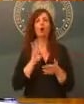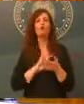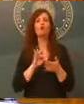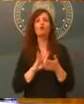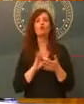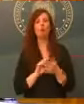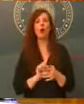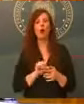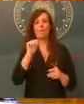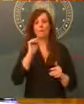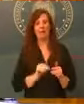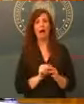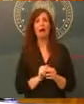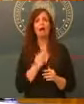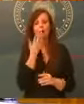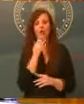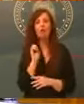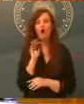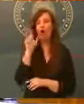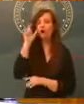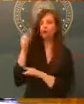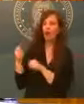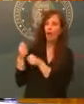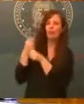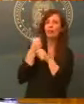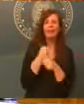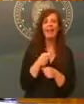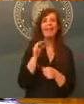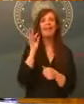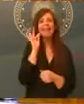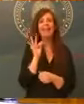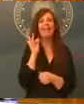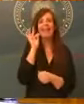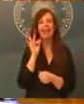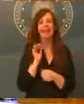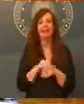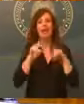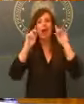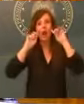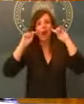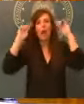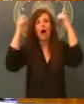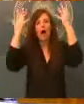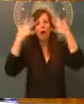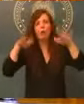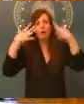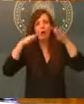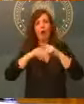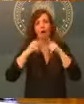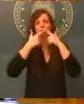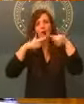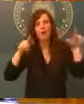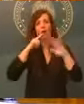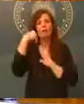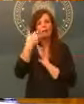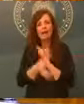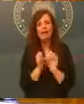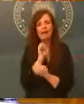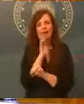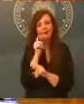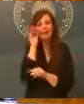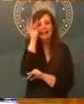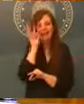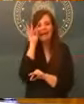docente di inglese laureato in lingua straniera che faccia inglese non che ci sia una